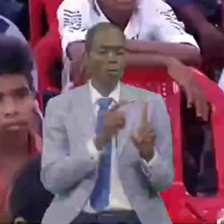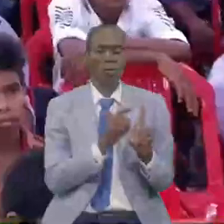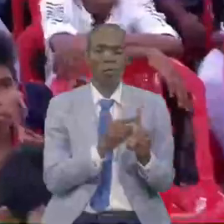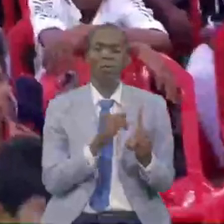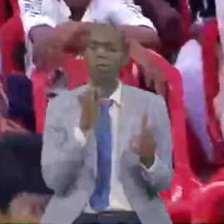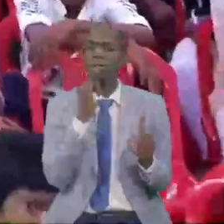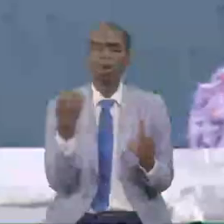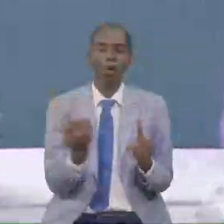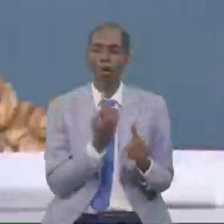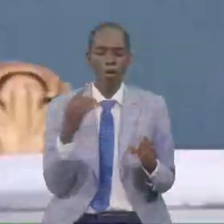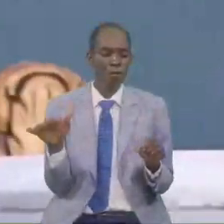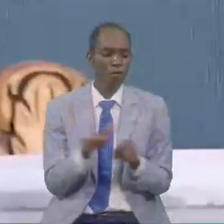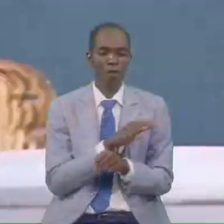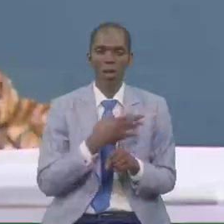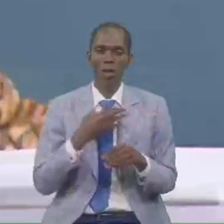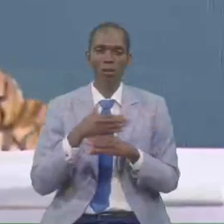toujours complet et plein.